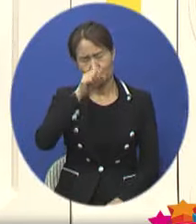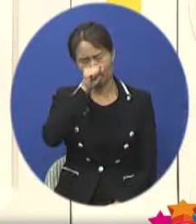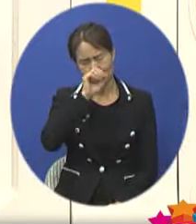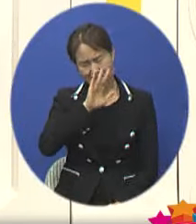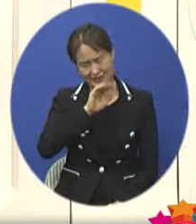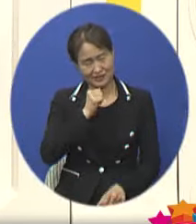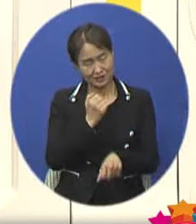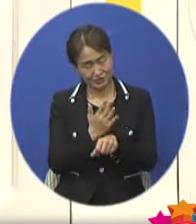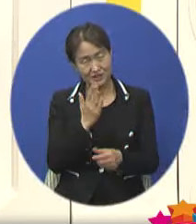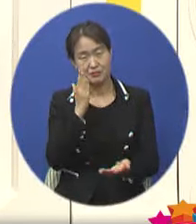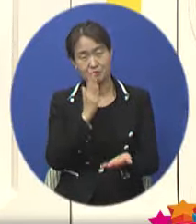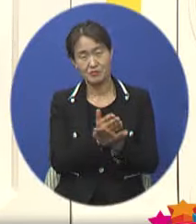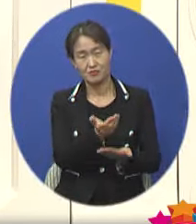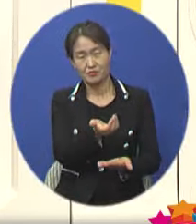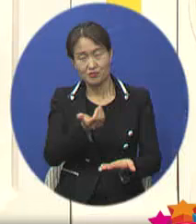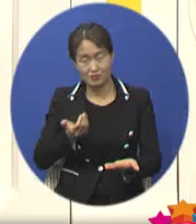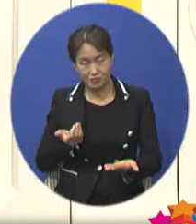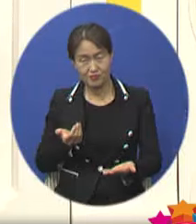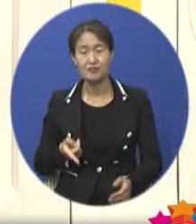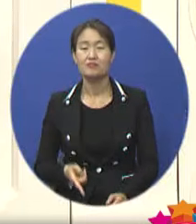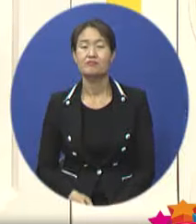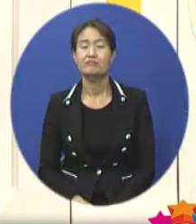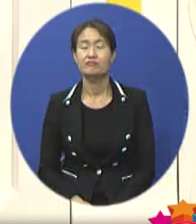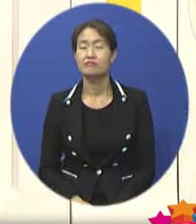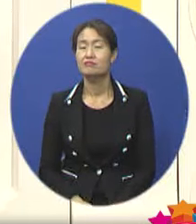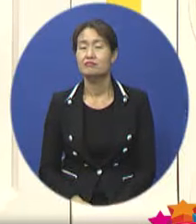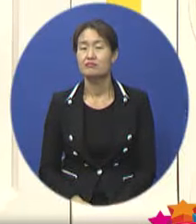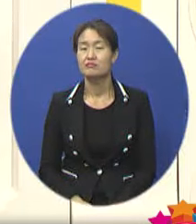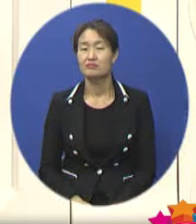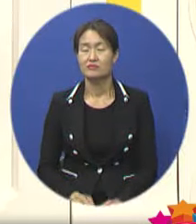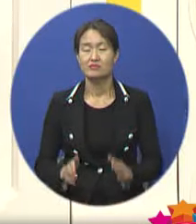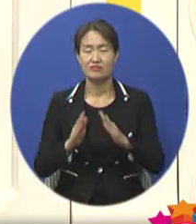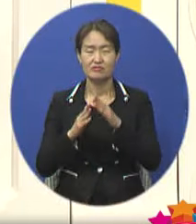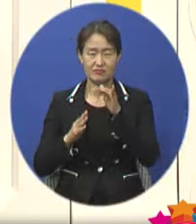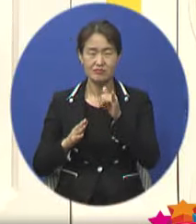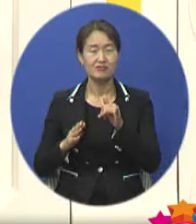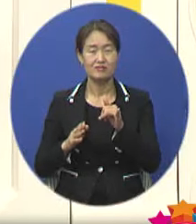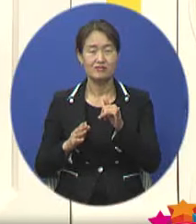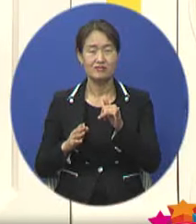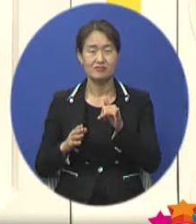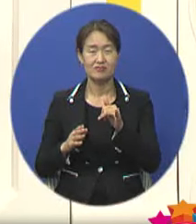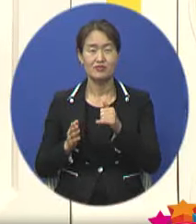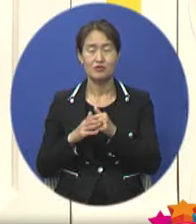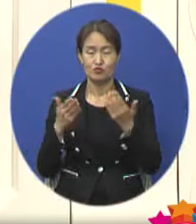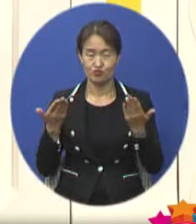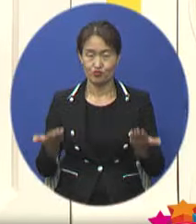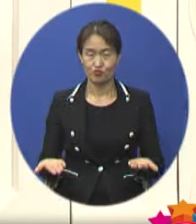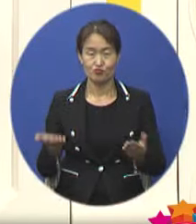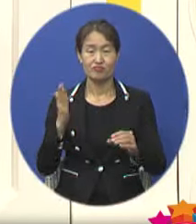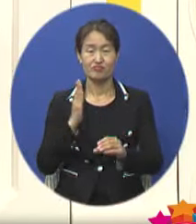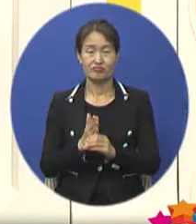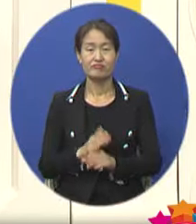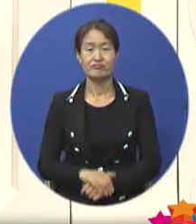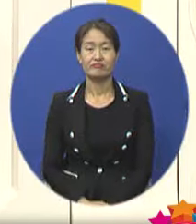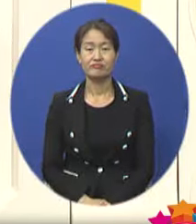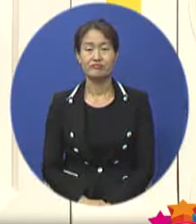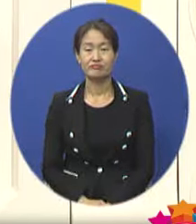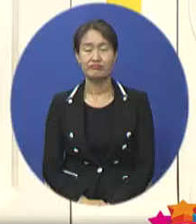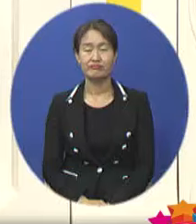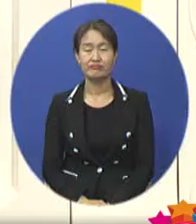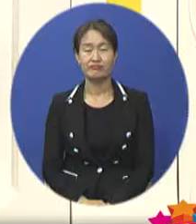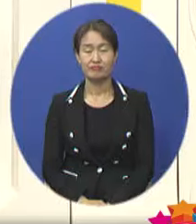바로 전주 완주 경계선 내 그 집이 있어 가지고 거기서 저 수양하고 있어요. 아. 예.